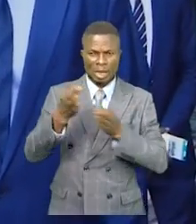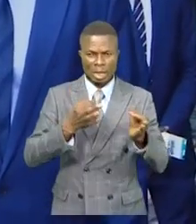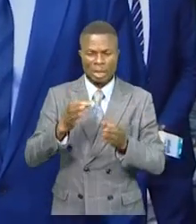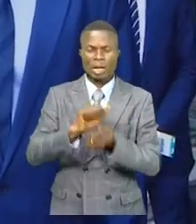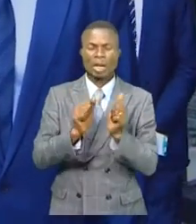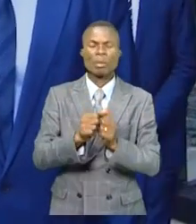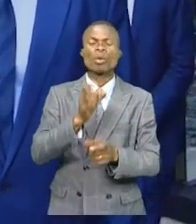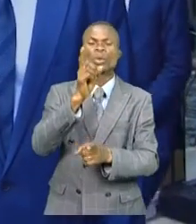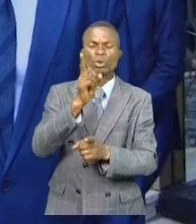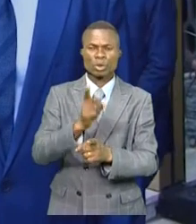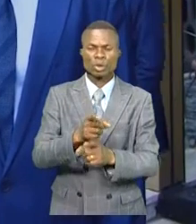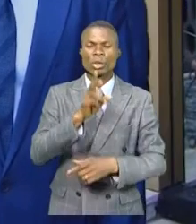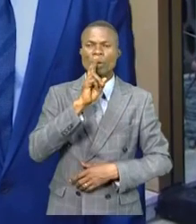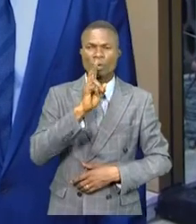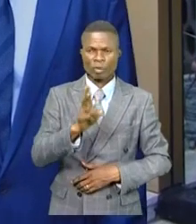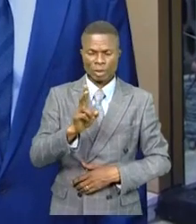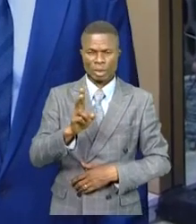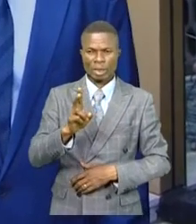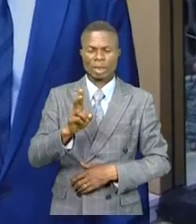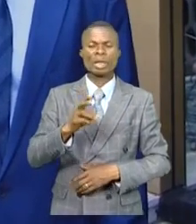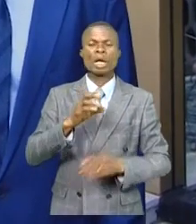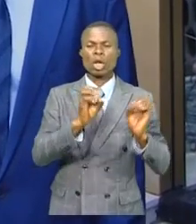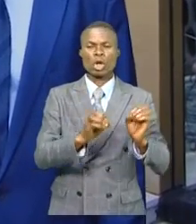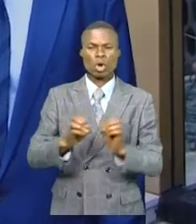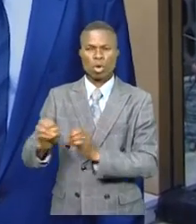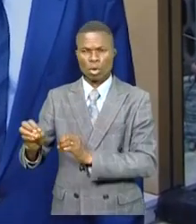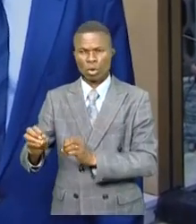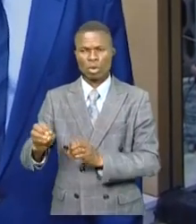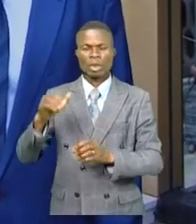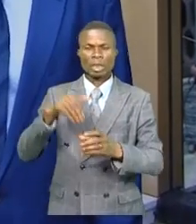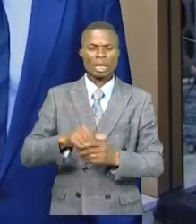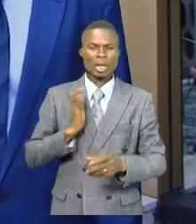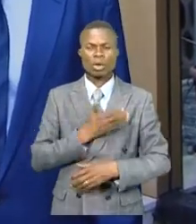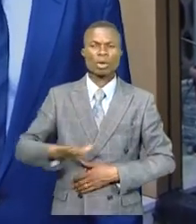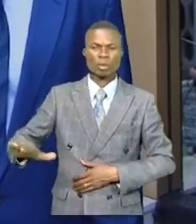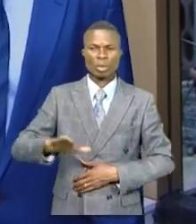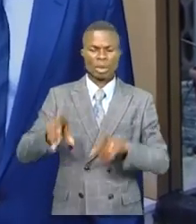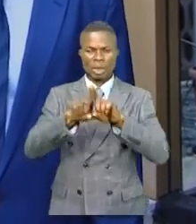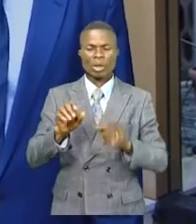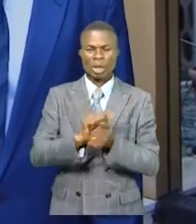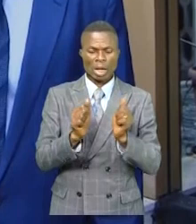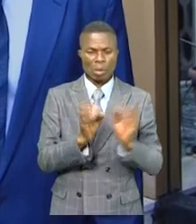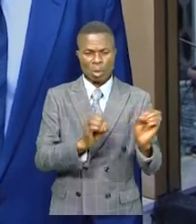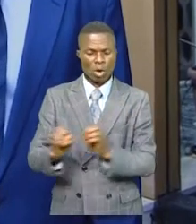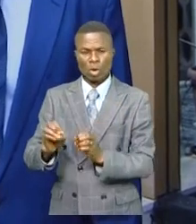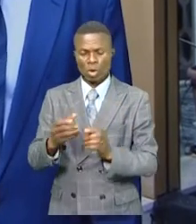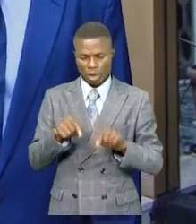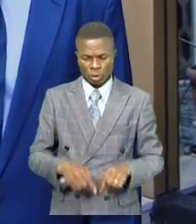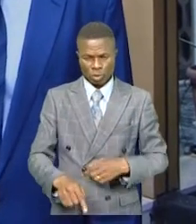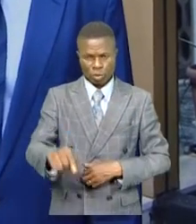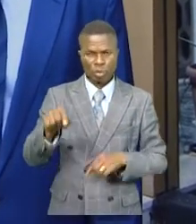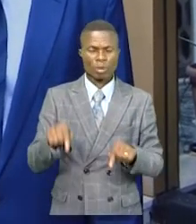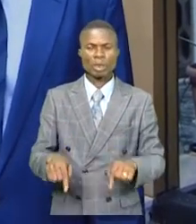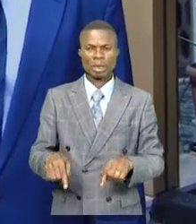faits qui se sont succédés, les divers événements qui se sont succédés au Tchad et le processus qui s'est enclenché dernièrement,